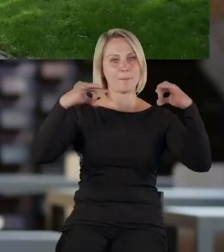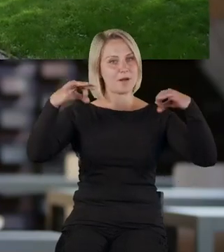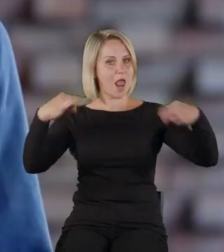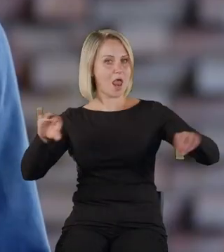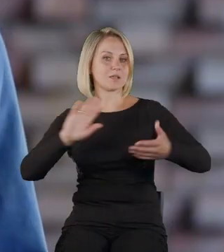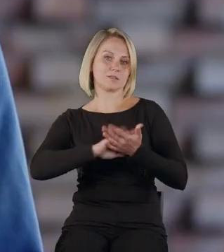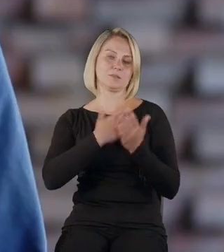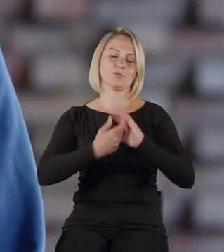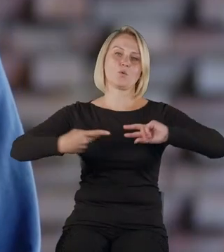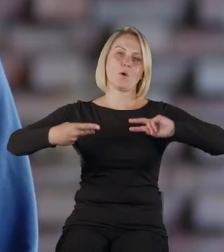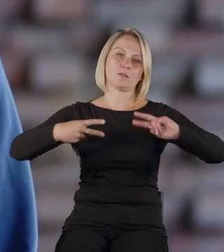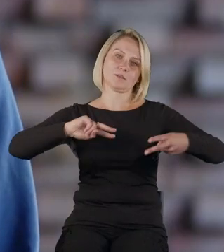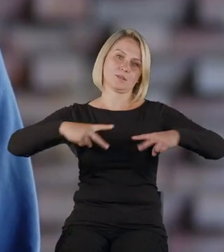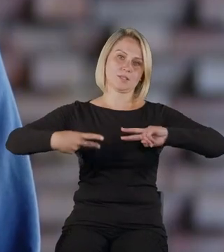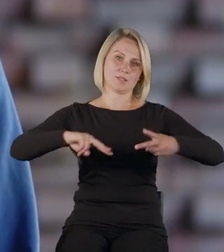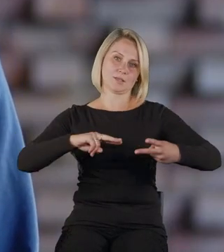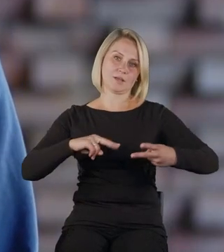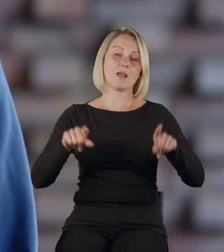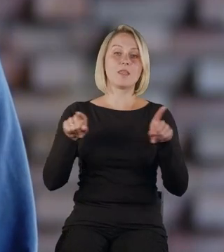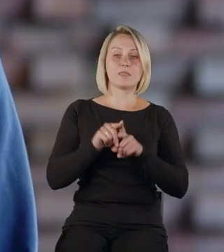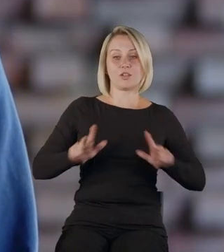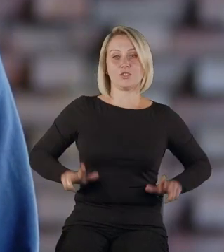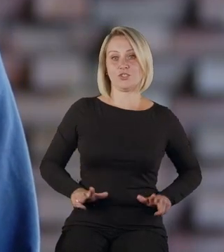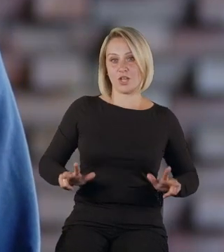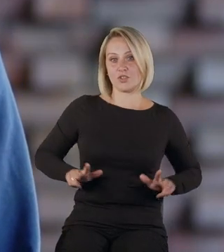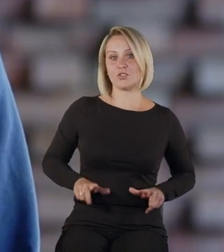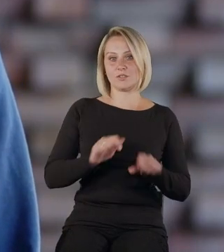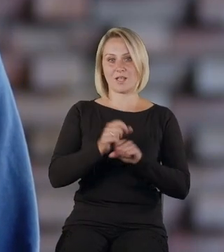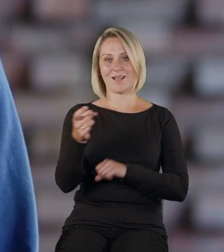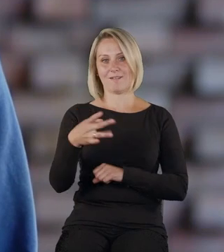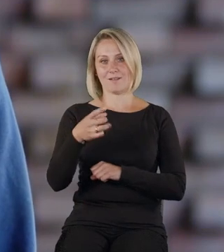przy grillu. W Cieszynie znajduje się również tak zwana